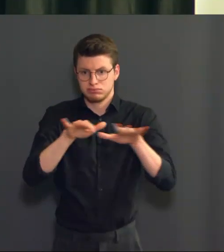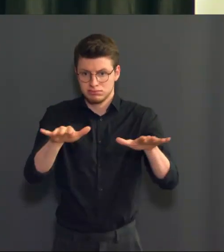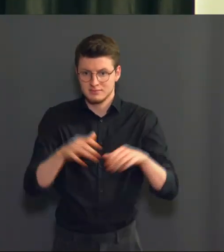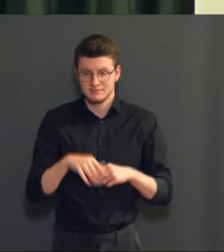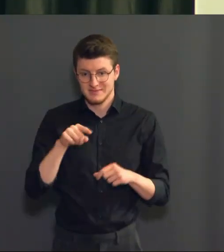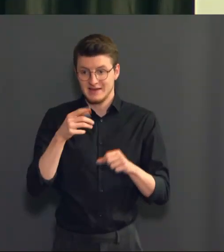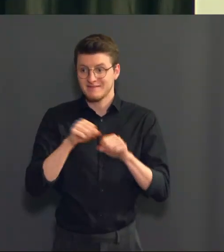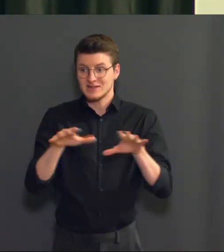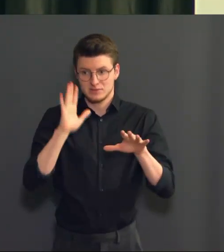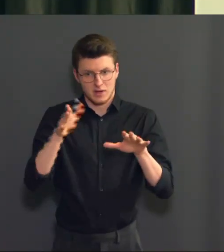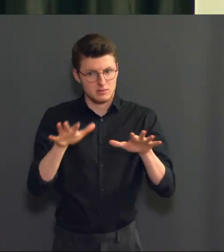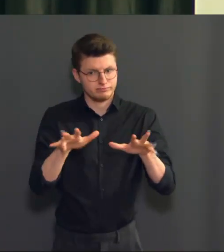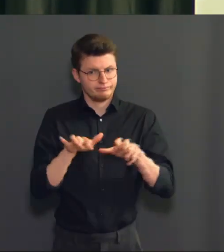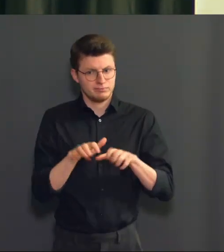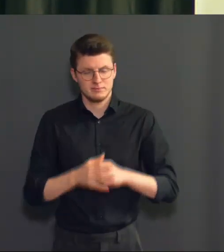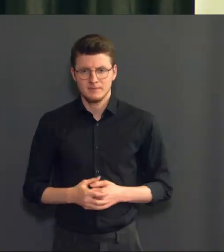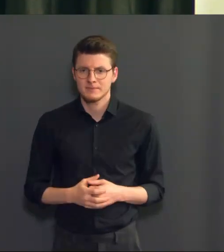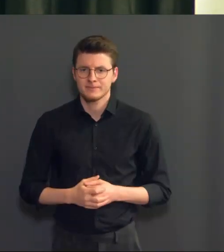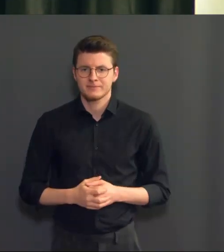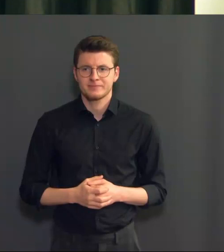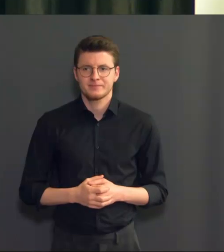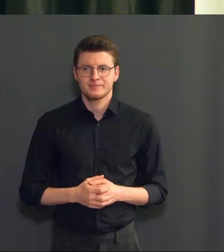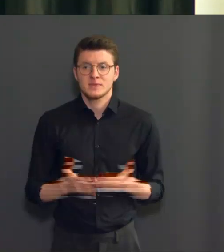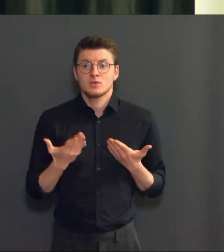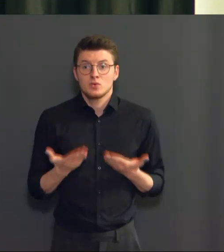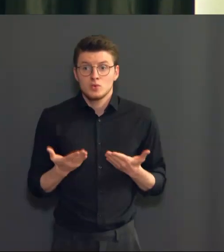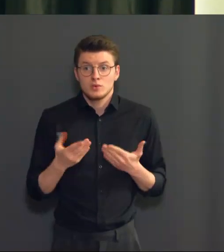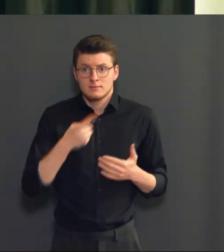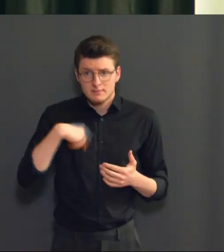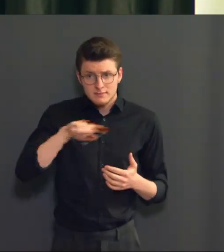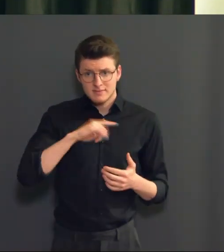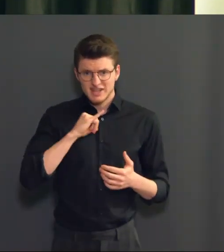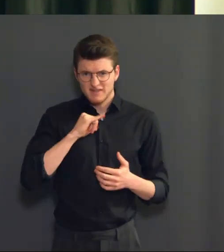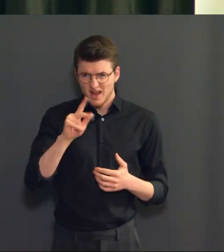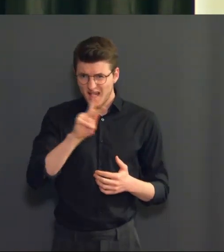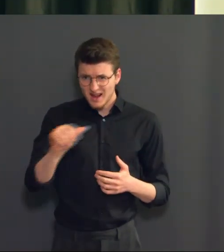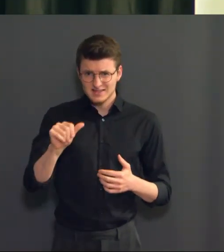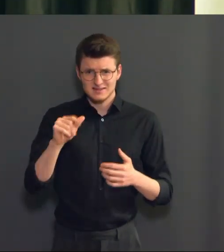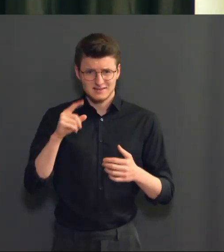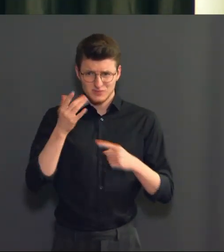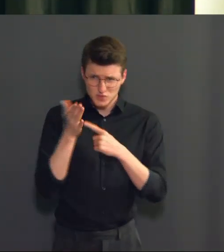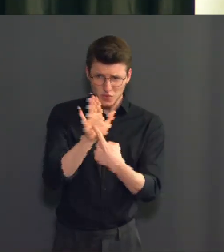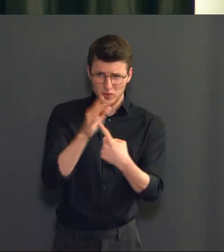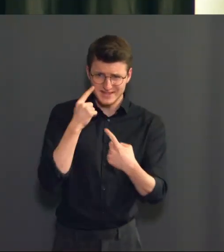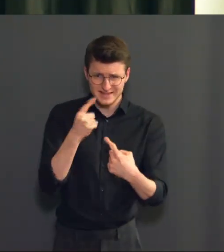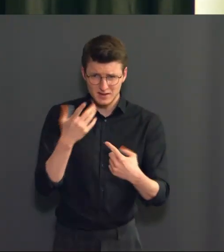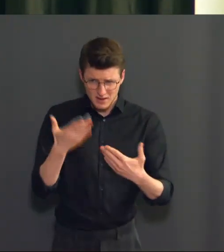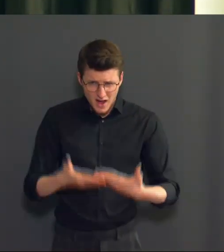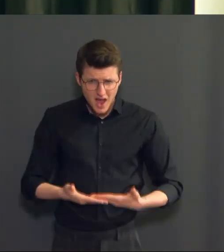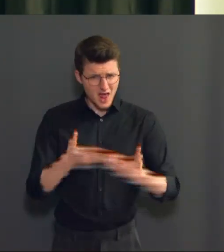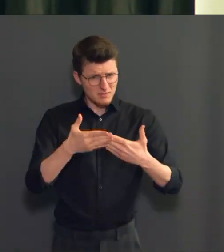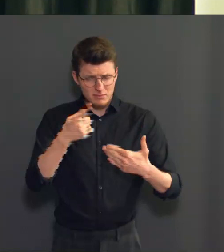Nog nooit in de recente geschiedenis van ons land hebben we zo'n kans gehad om te tonen hoeveel we om elkaar geven. Om